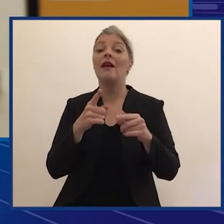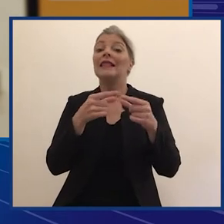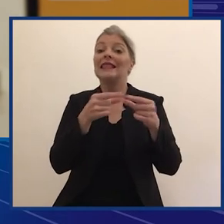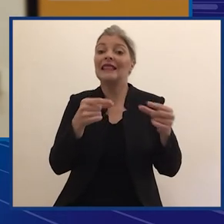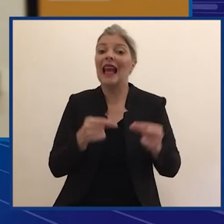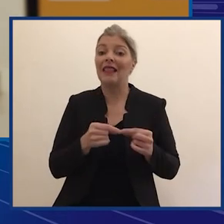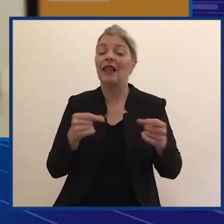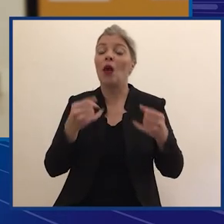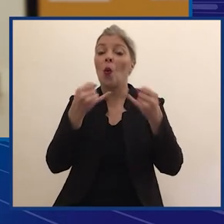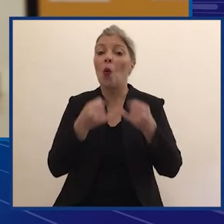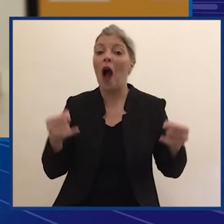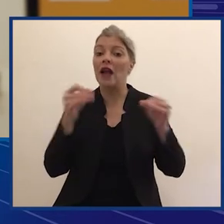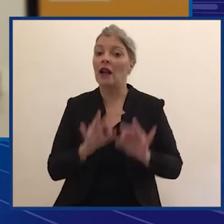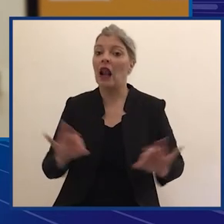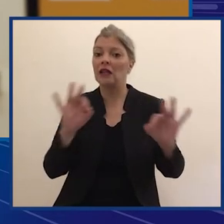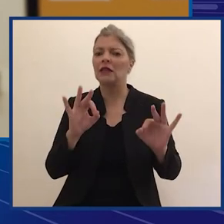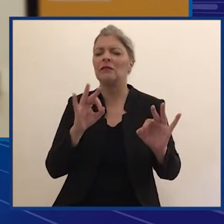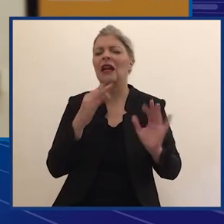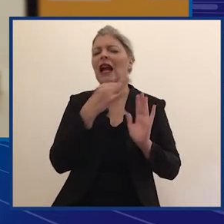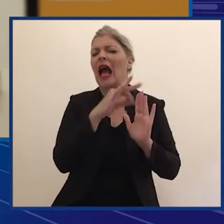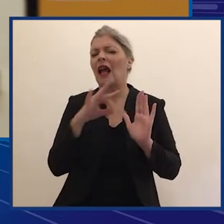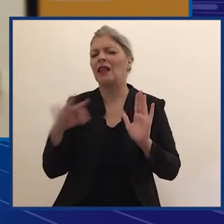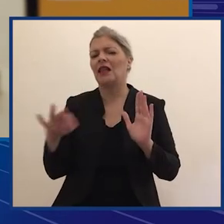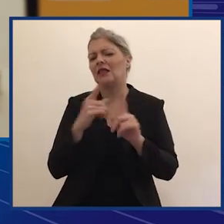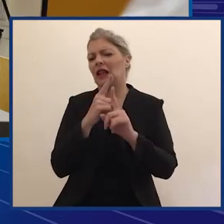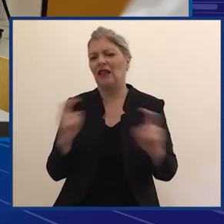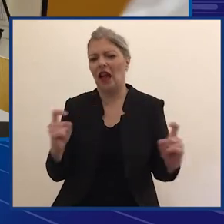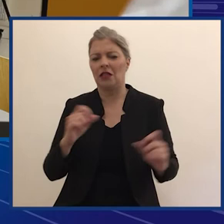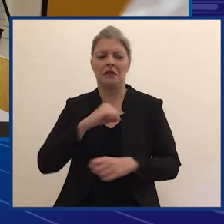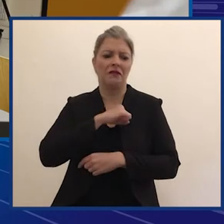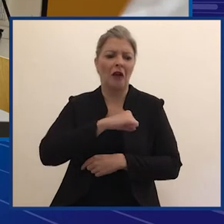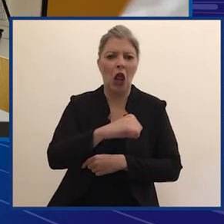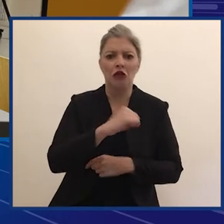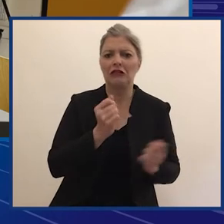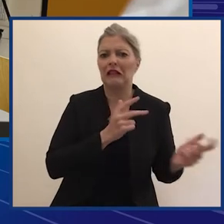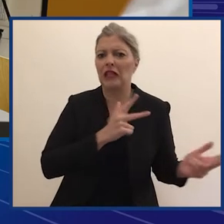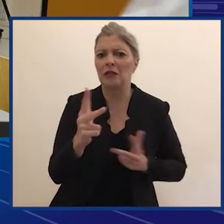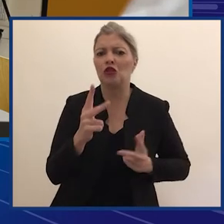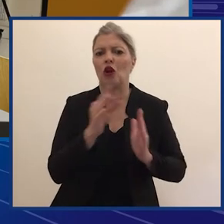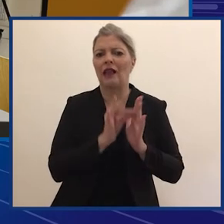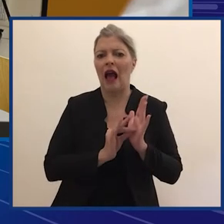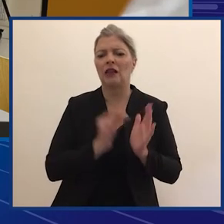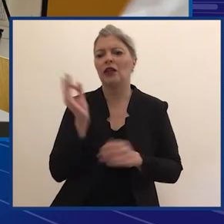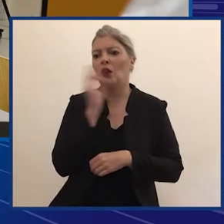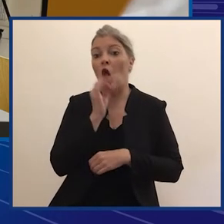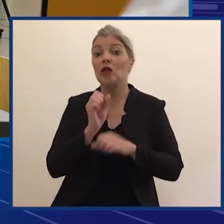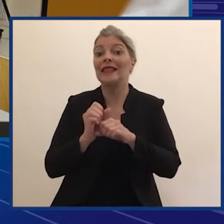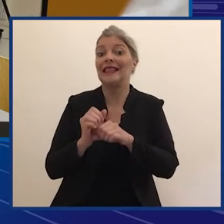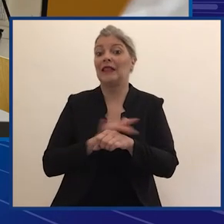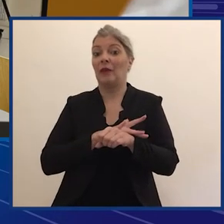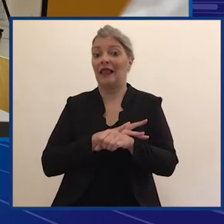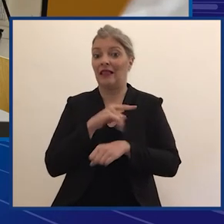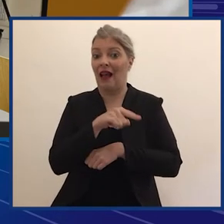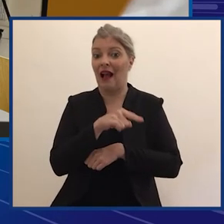caratteristiche, possono essere scelte in base alle loro caratteristiche, ma non, che non è soltanto la velocità in trasmissione, ma anche la potenza riescono a trasmettere, la sensibilità, cioè